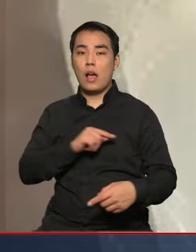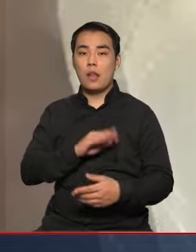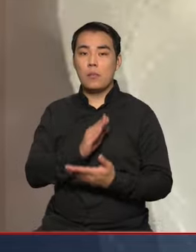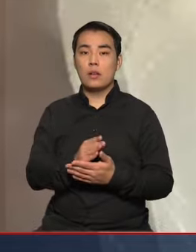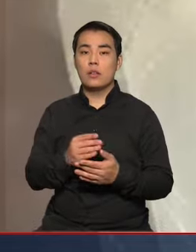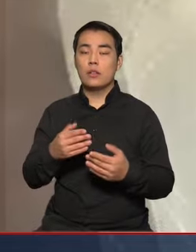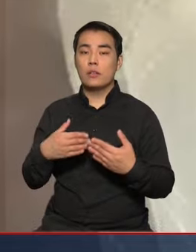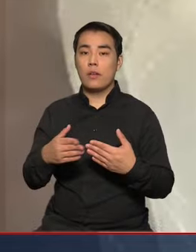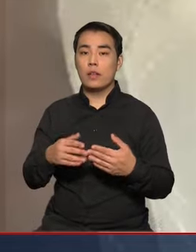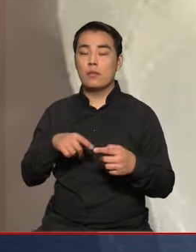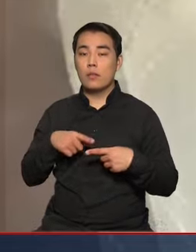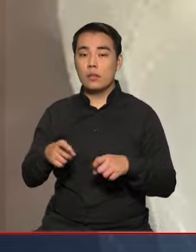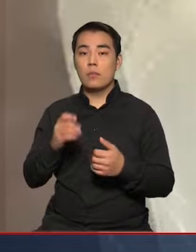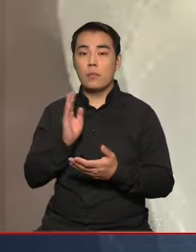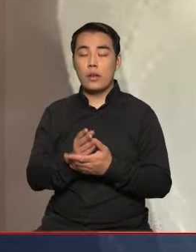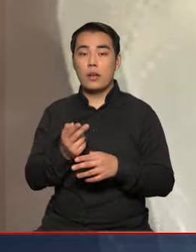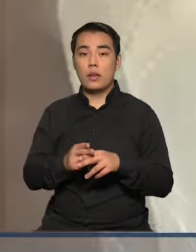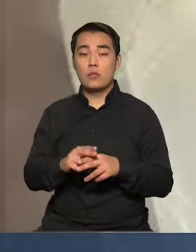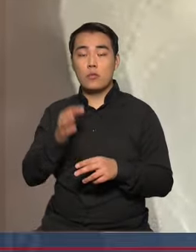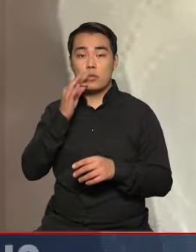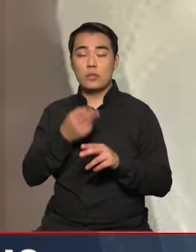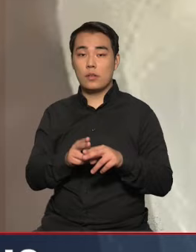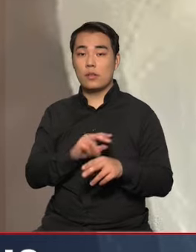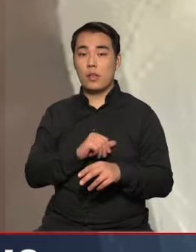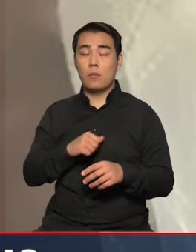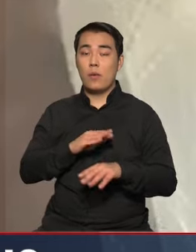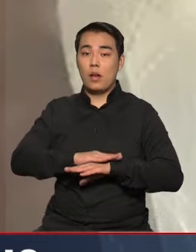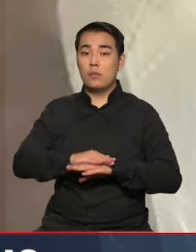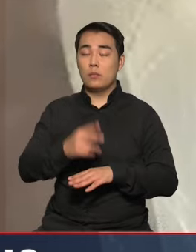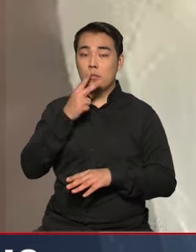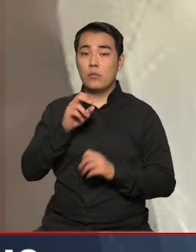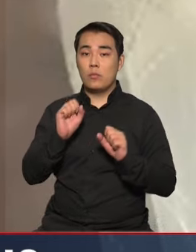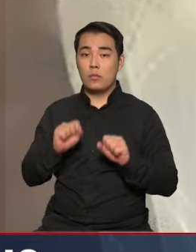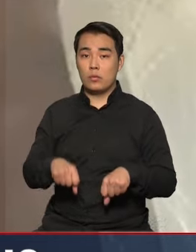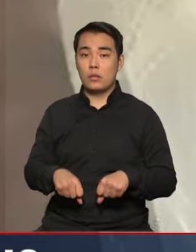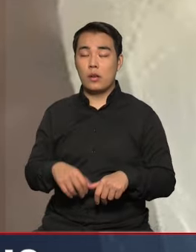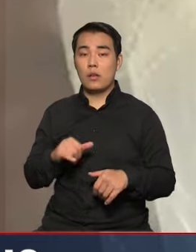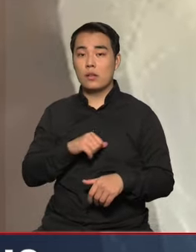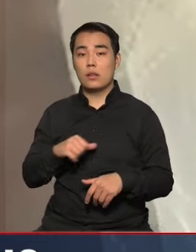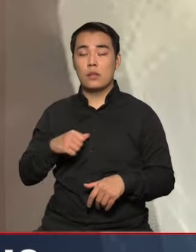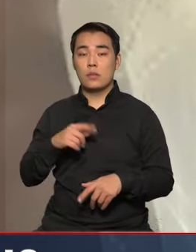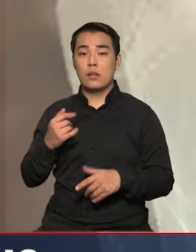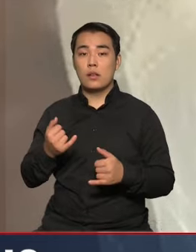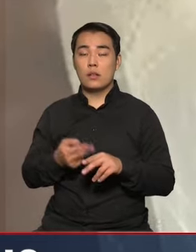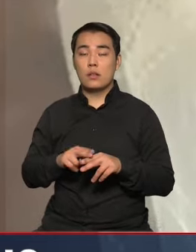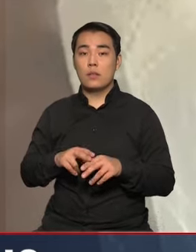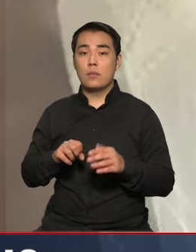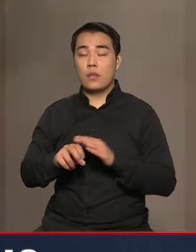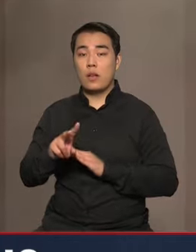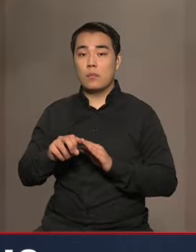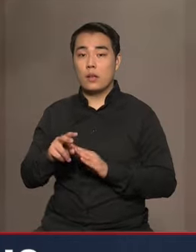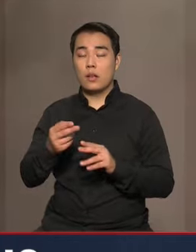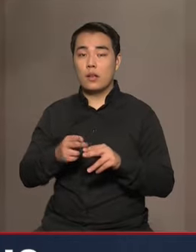қарай жүгіріп болмаса сырмақтарды түтіп, адамның жең балағын тырмалап осындай әрекеттер